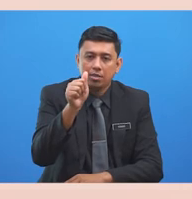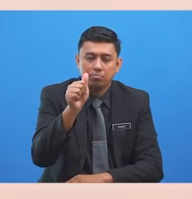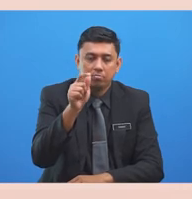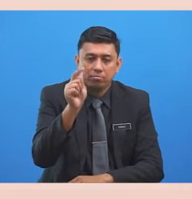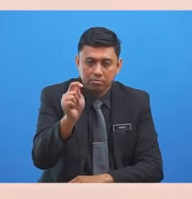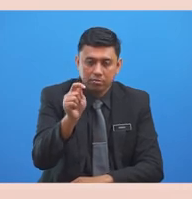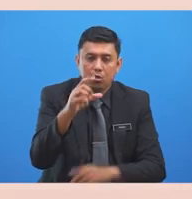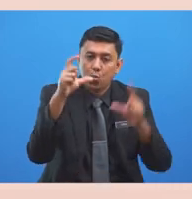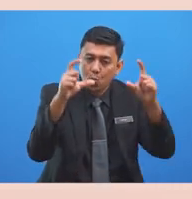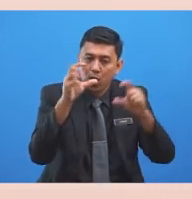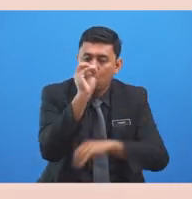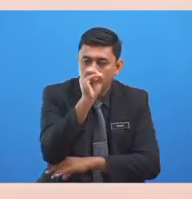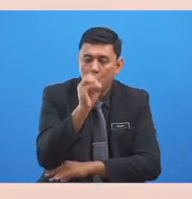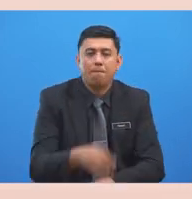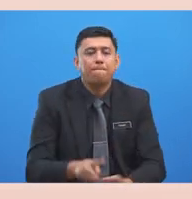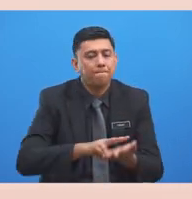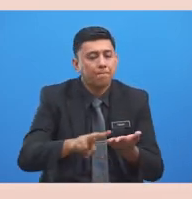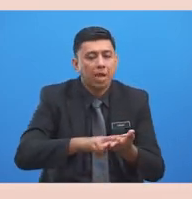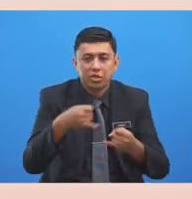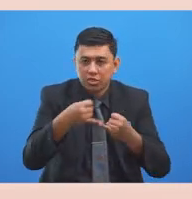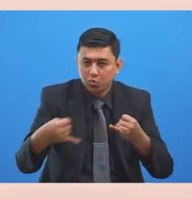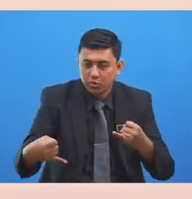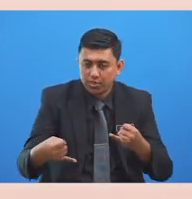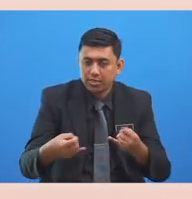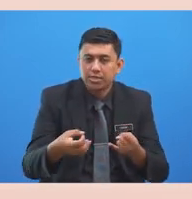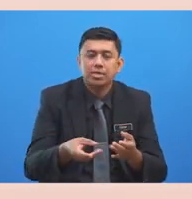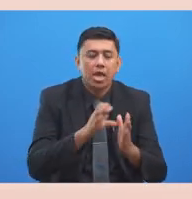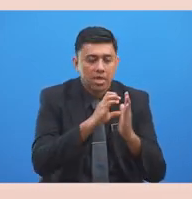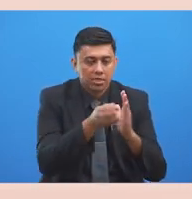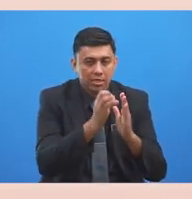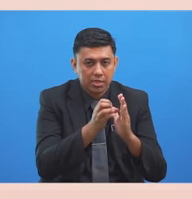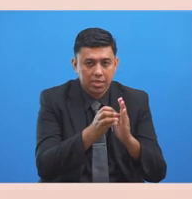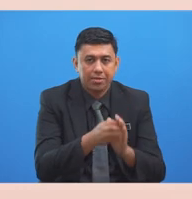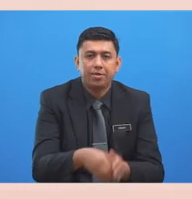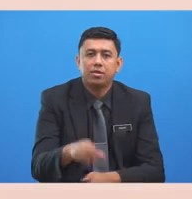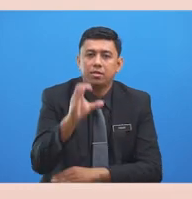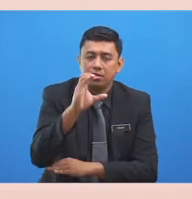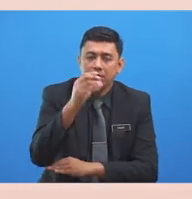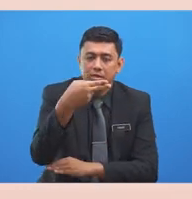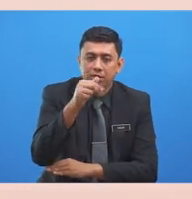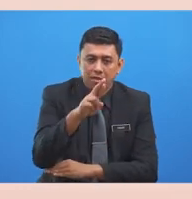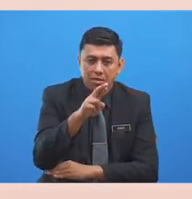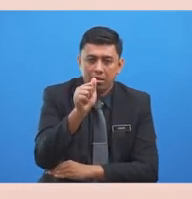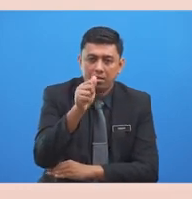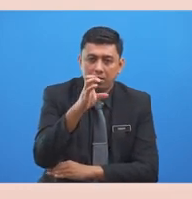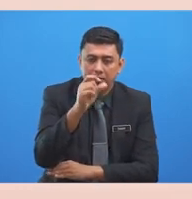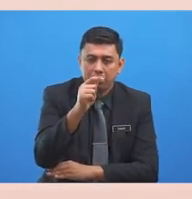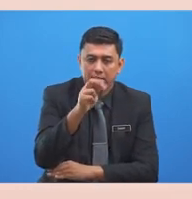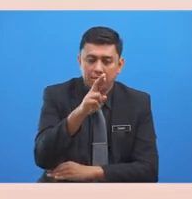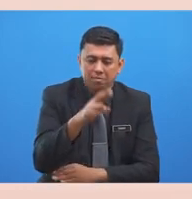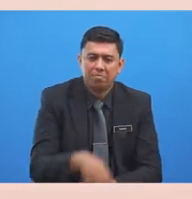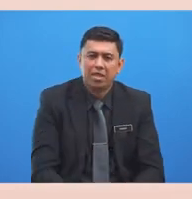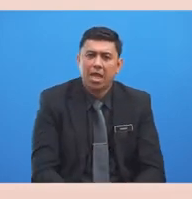sifar. Membaca jenis data karakter. Contohnya, char